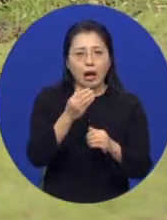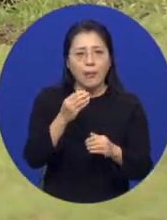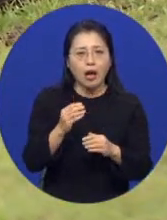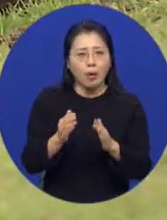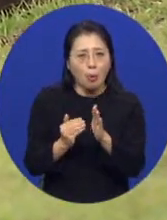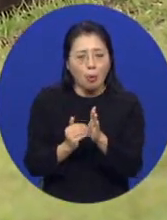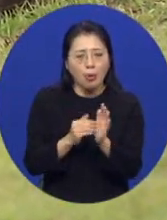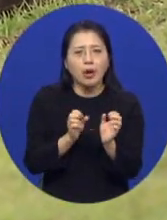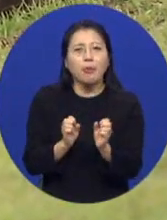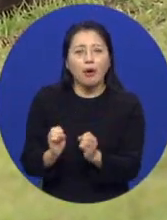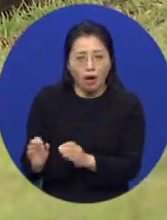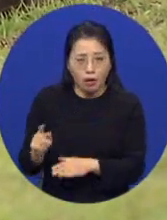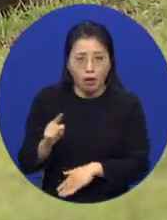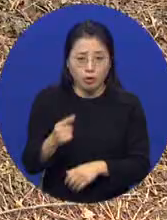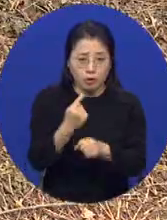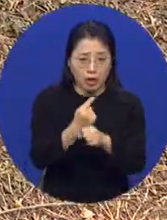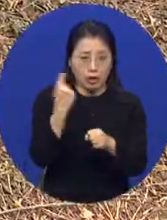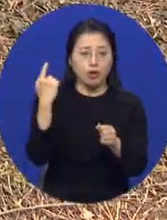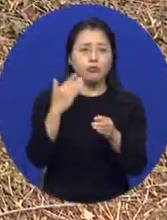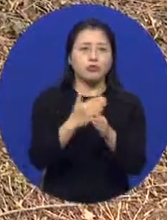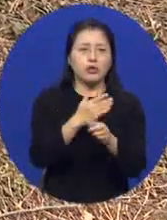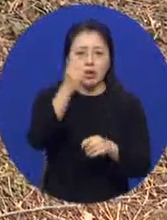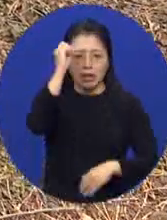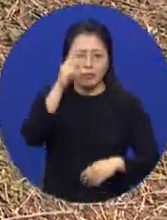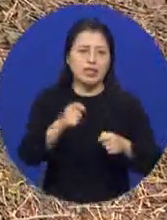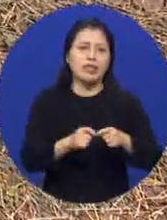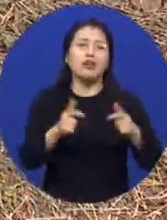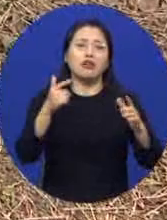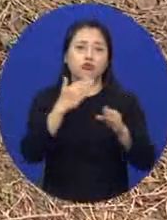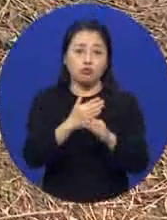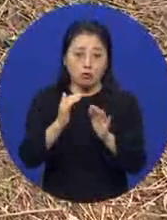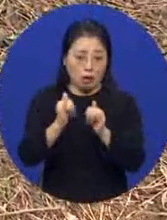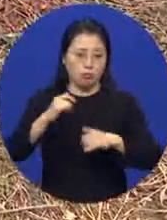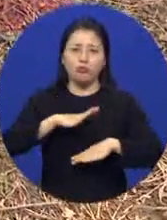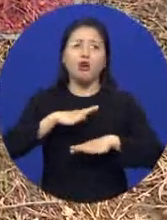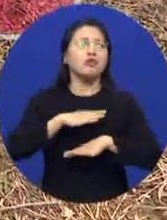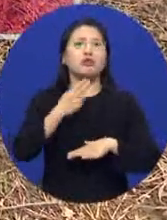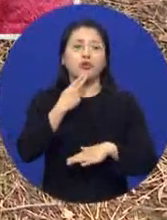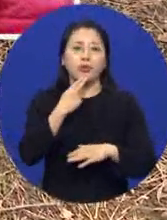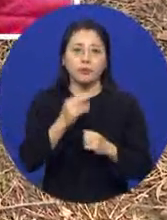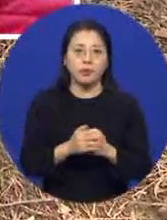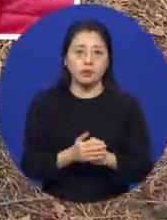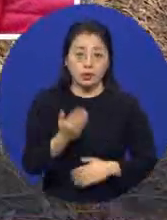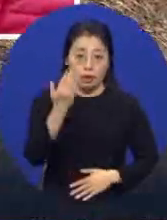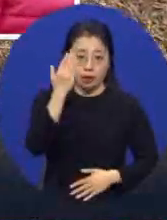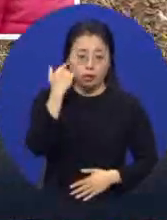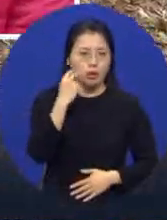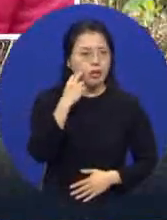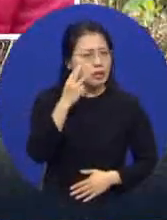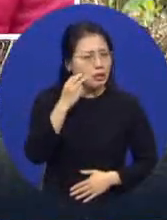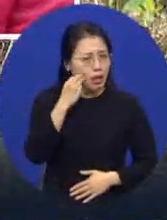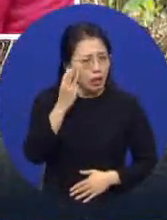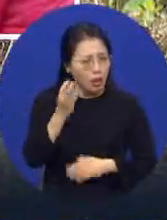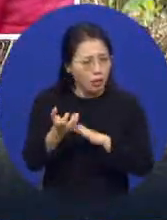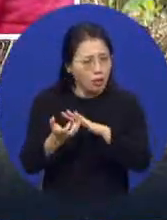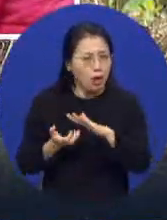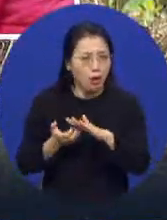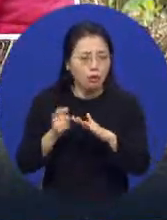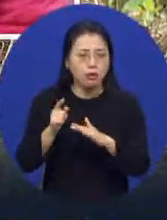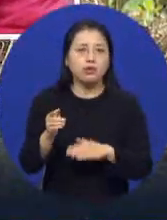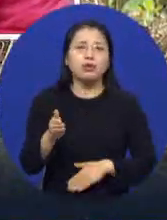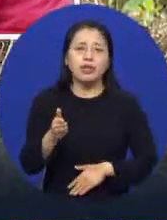지난해부터 갑자기 늘어나기 시작했는데 이젠 사람도 무서워하지 않습니다 예전에 한 2~3개월 전